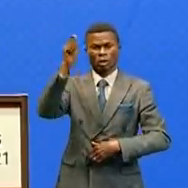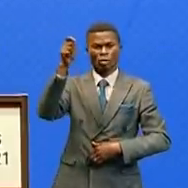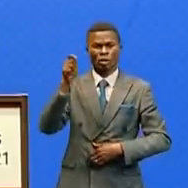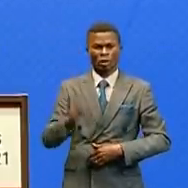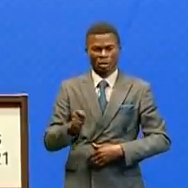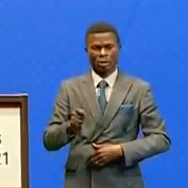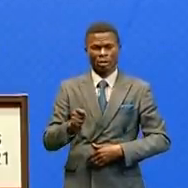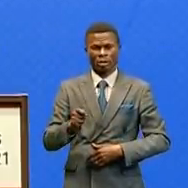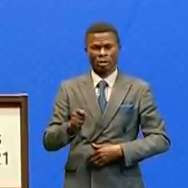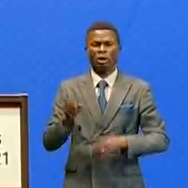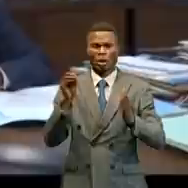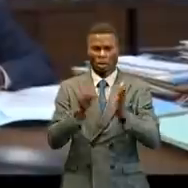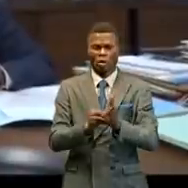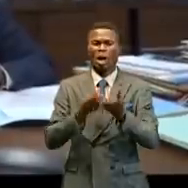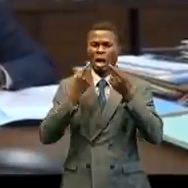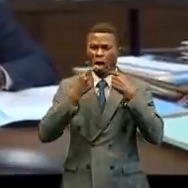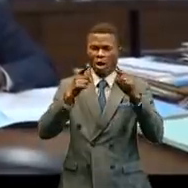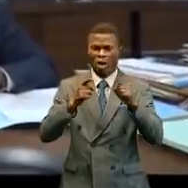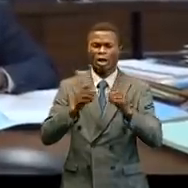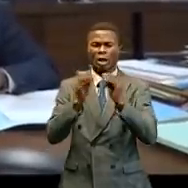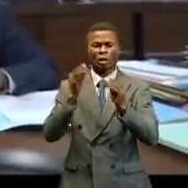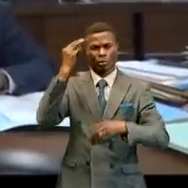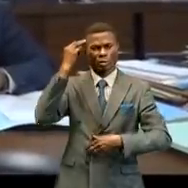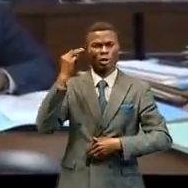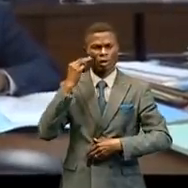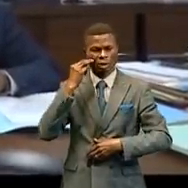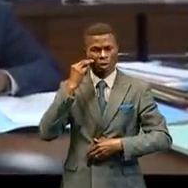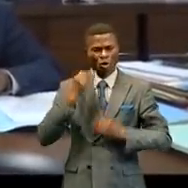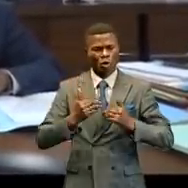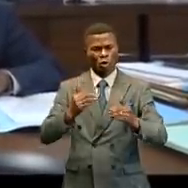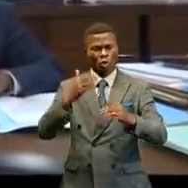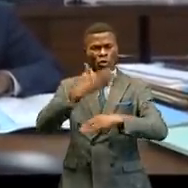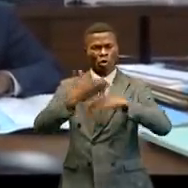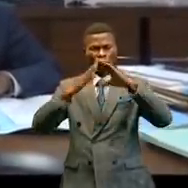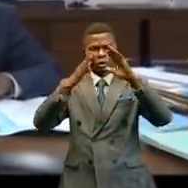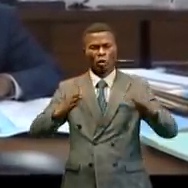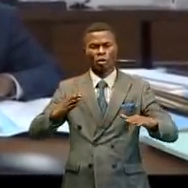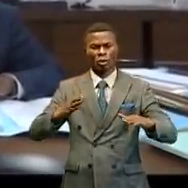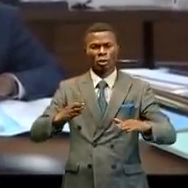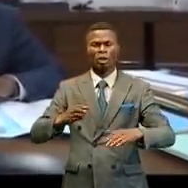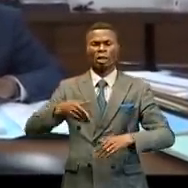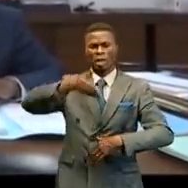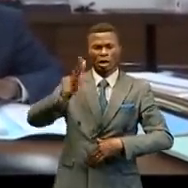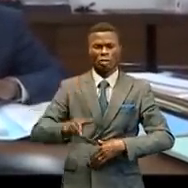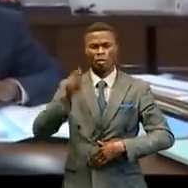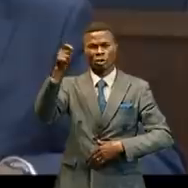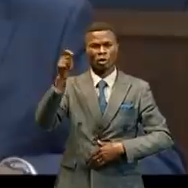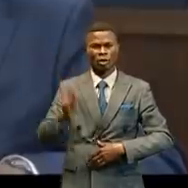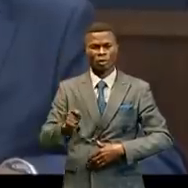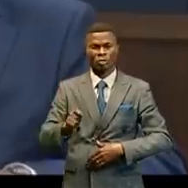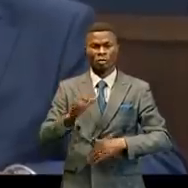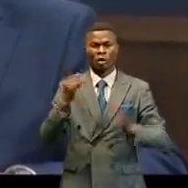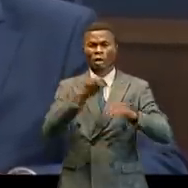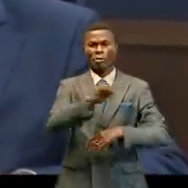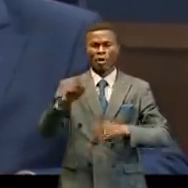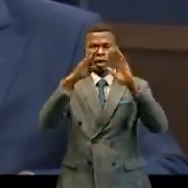combattant a également signalé au Conseil de ministres l'achèvement du chantier de construction par les génies militaires des 1000